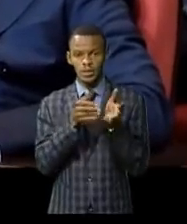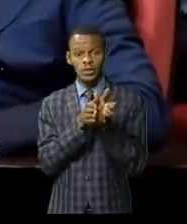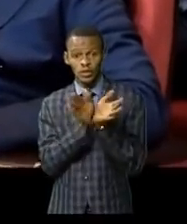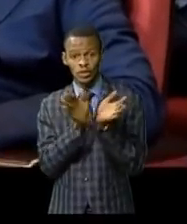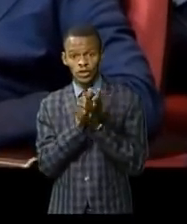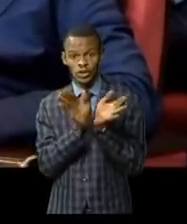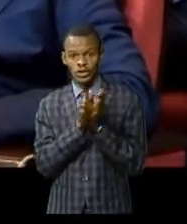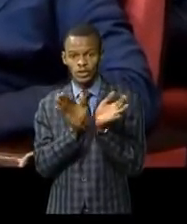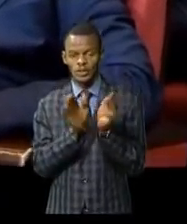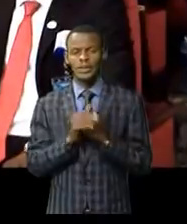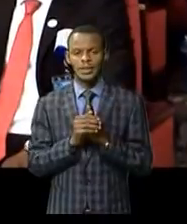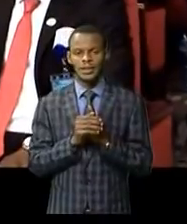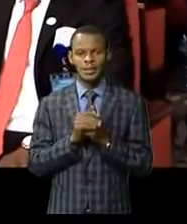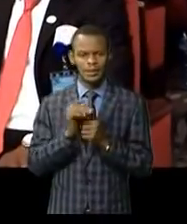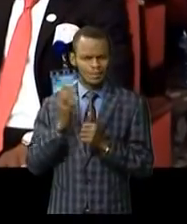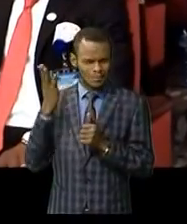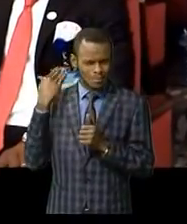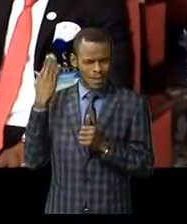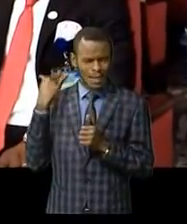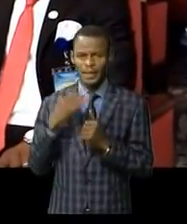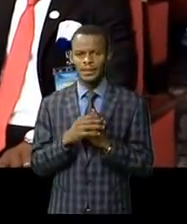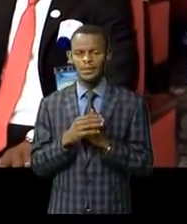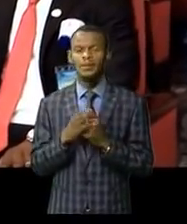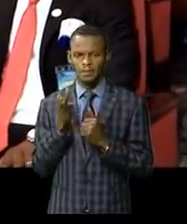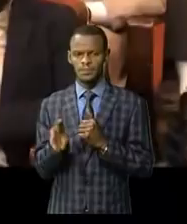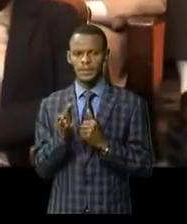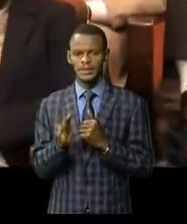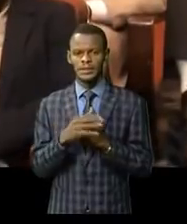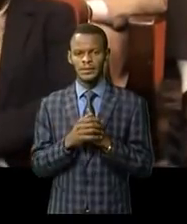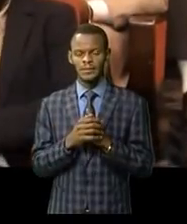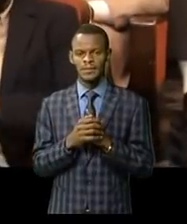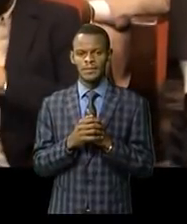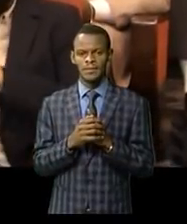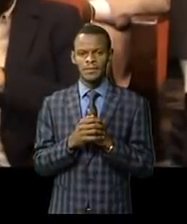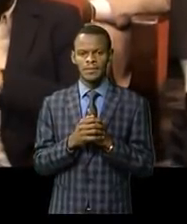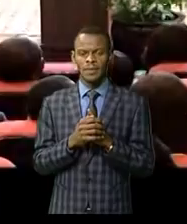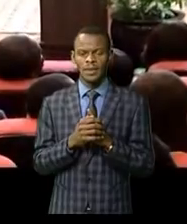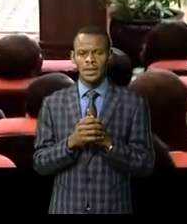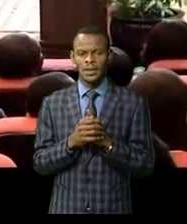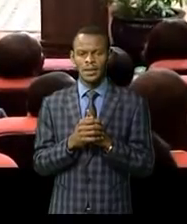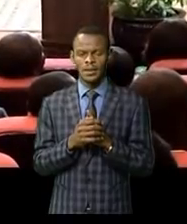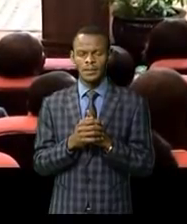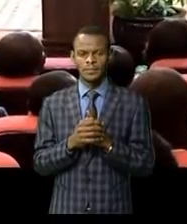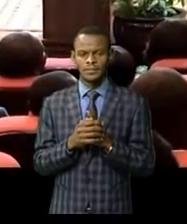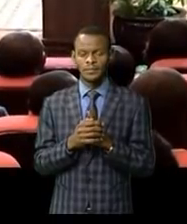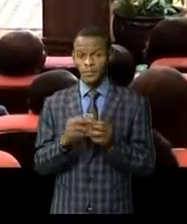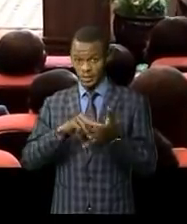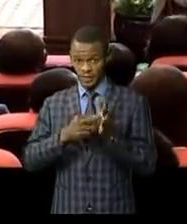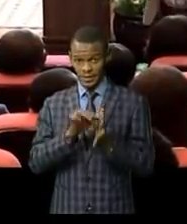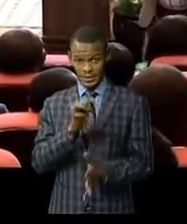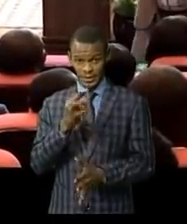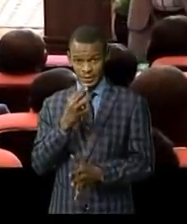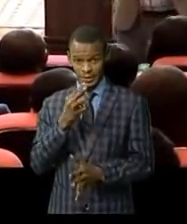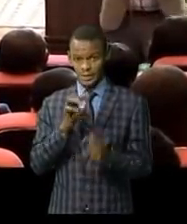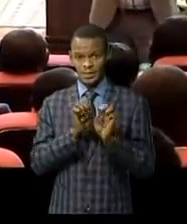de l'École nationale d'administration, nommée le 3 janvier 1961 pendant la Première République. Cette 6e édition a